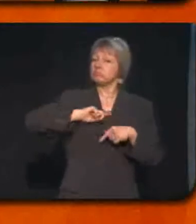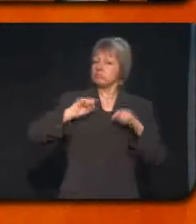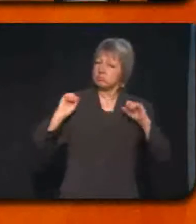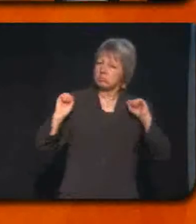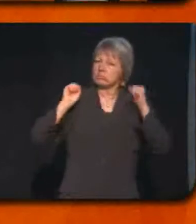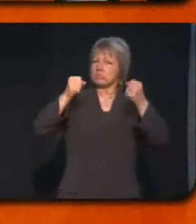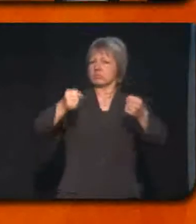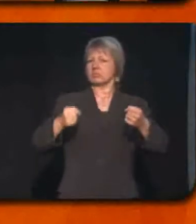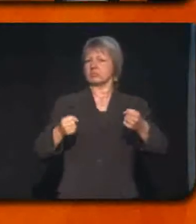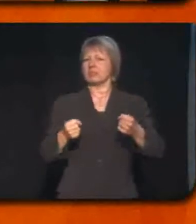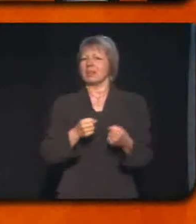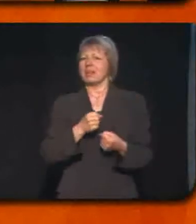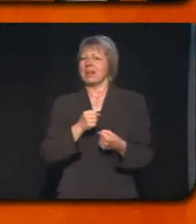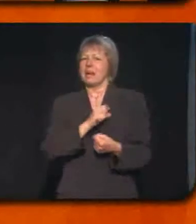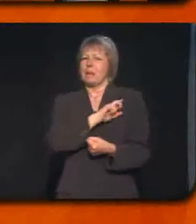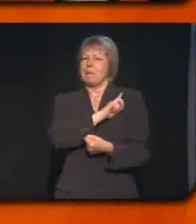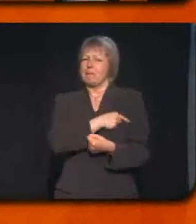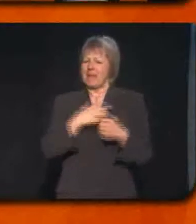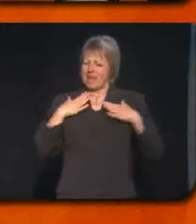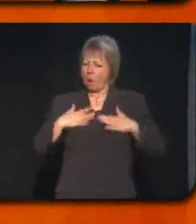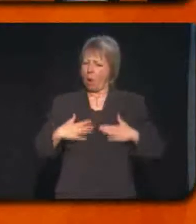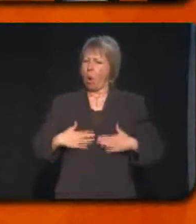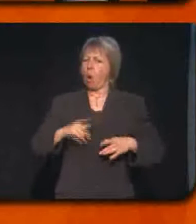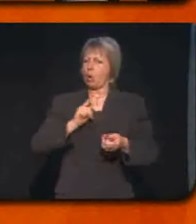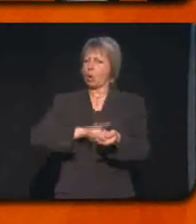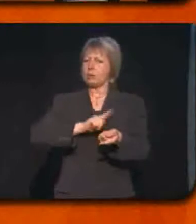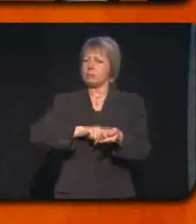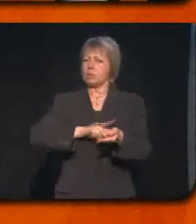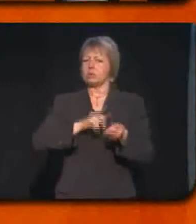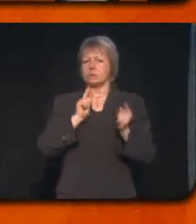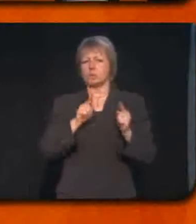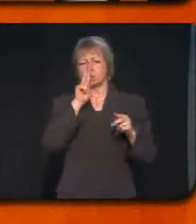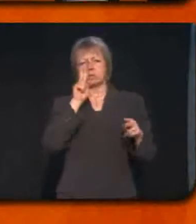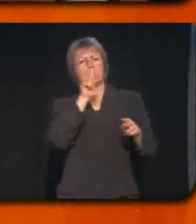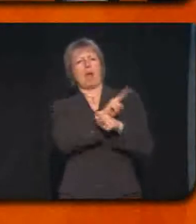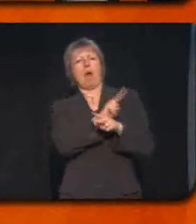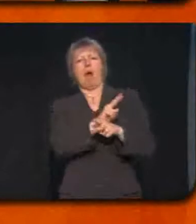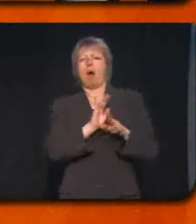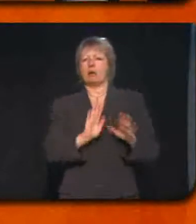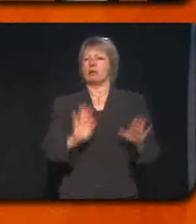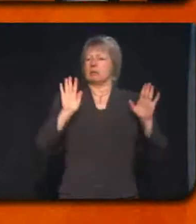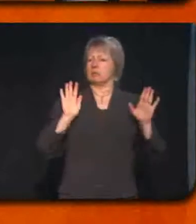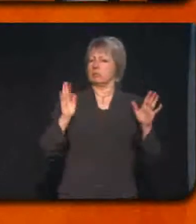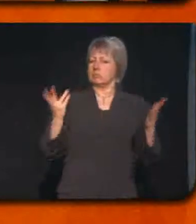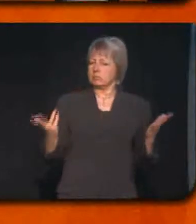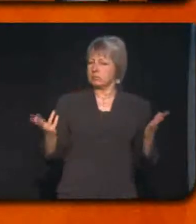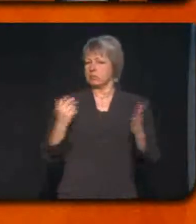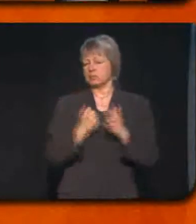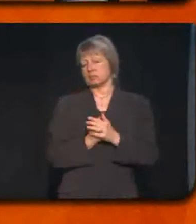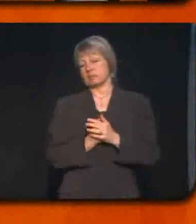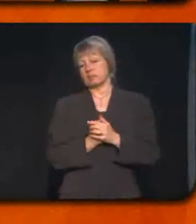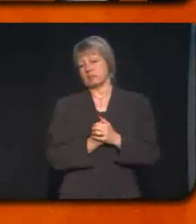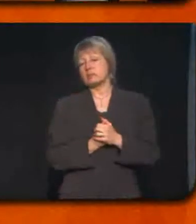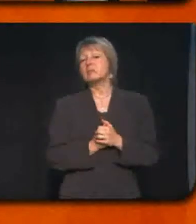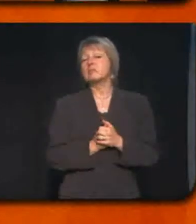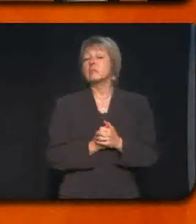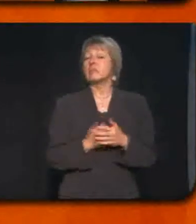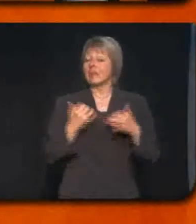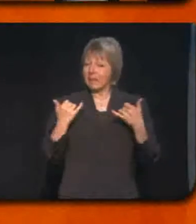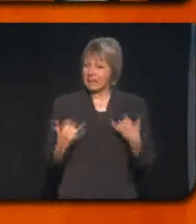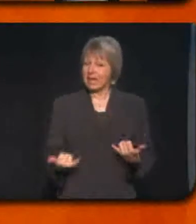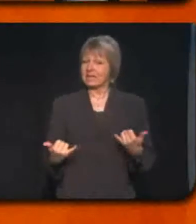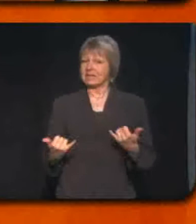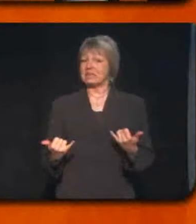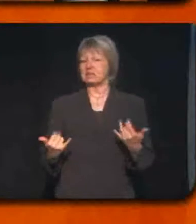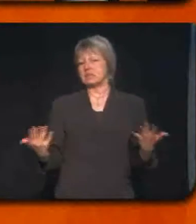den Biorhythmus jedes einzelnen achten möchten da gab es gibt so eine ähnliche Position dazu an der Stelle möchten wir uns jetzt